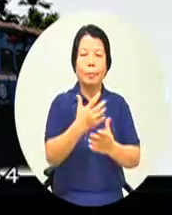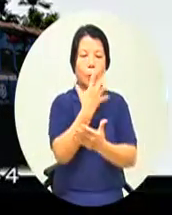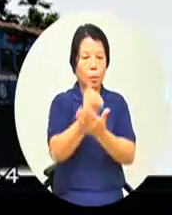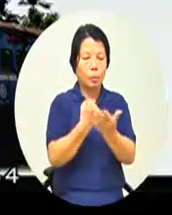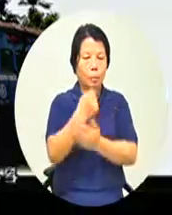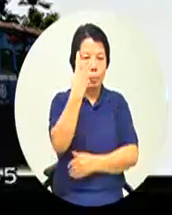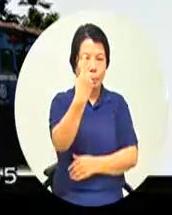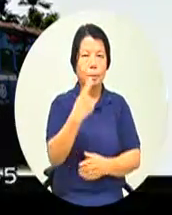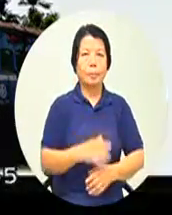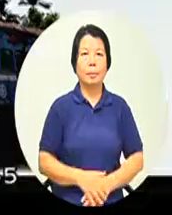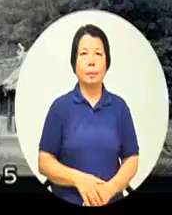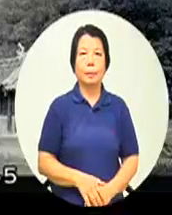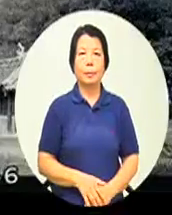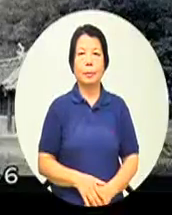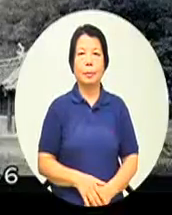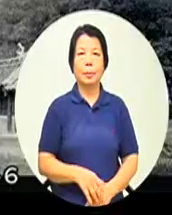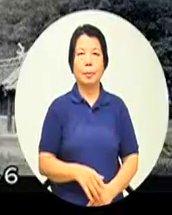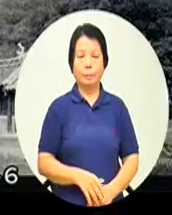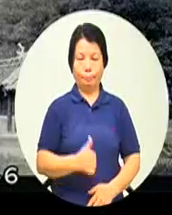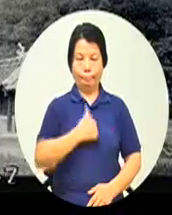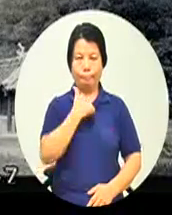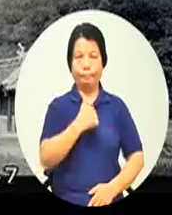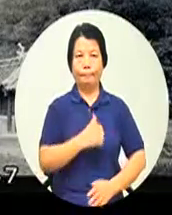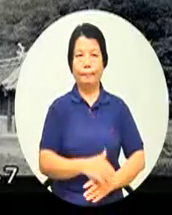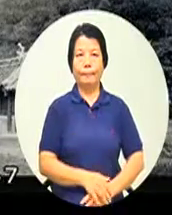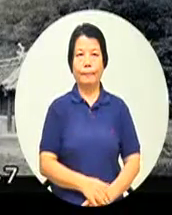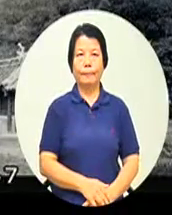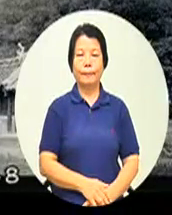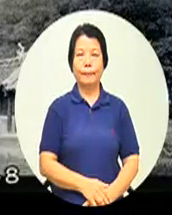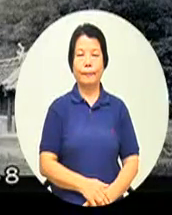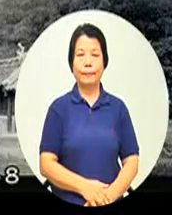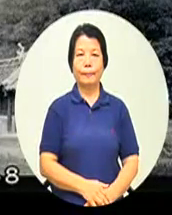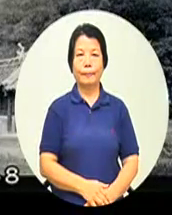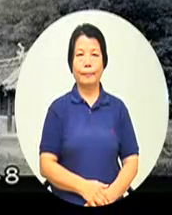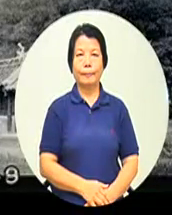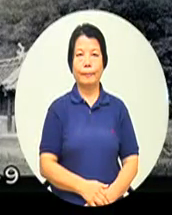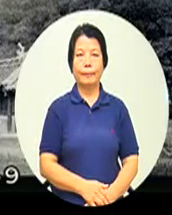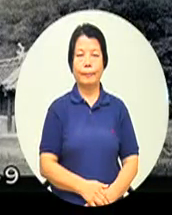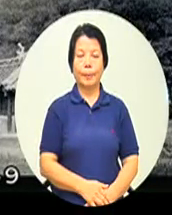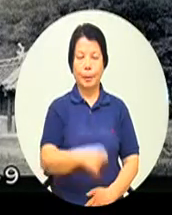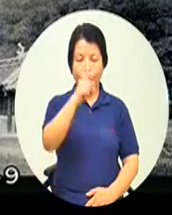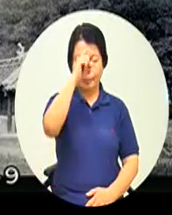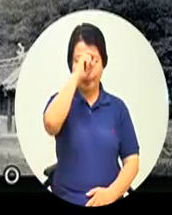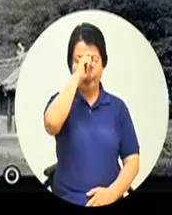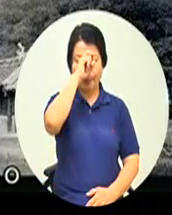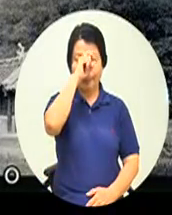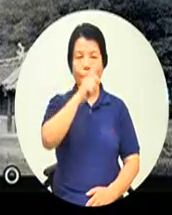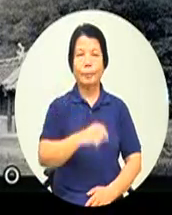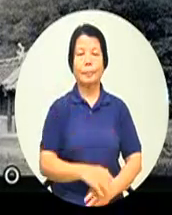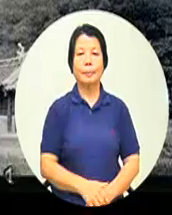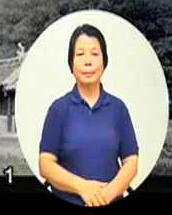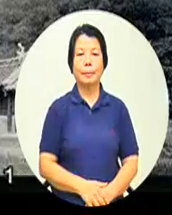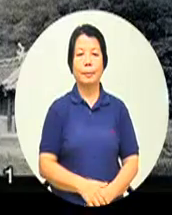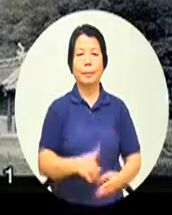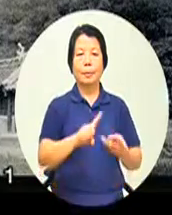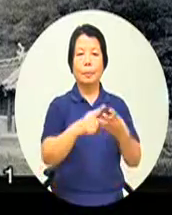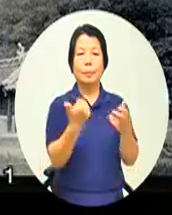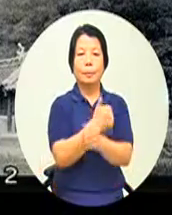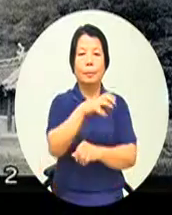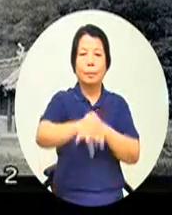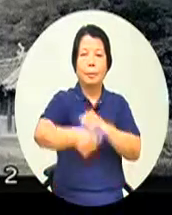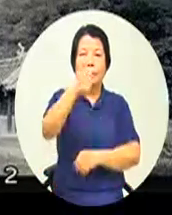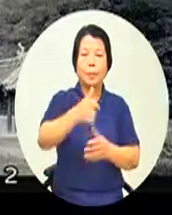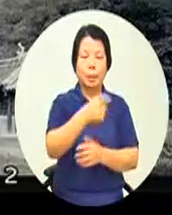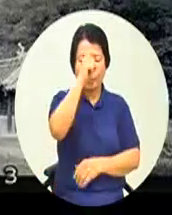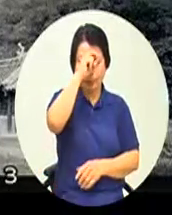部，所以其实我们其实非常非常的期待，其实王大宇局长其实他非